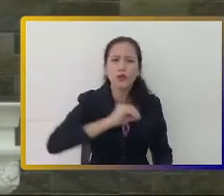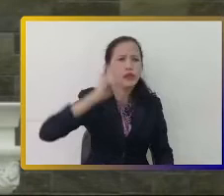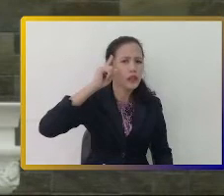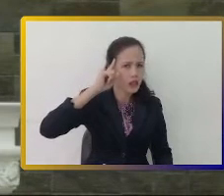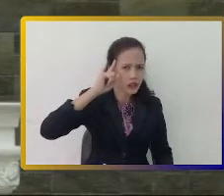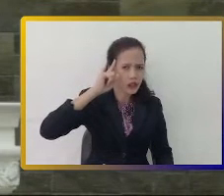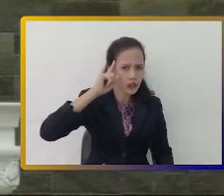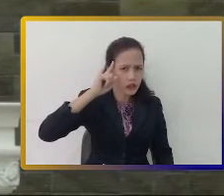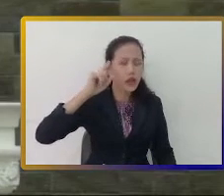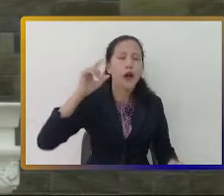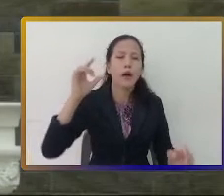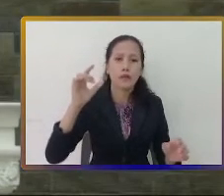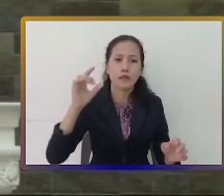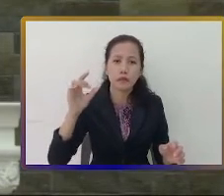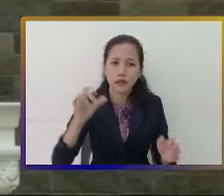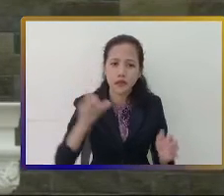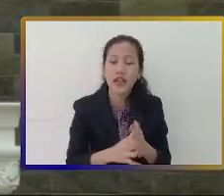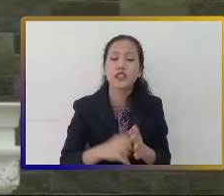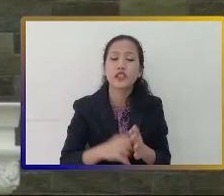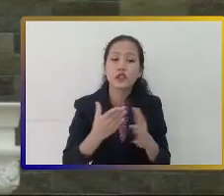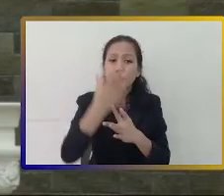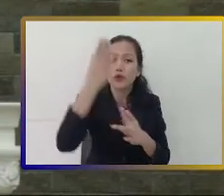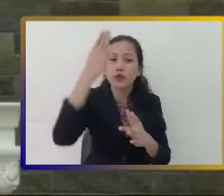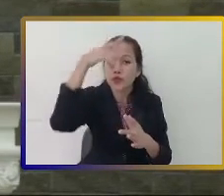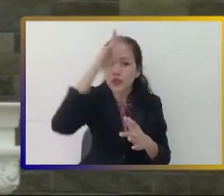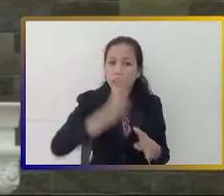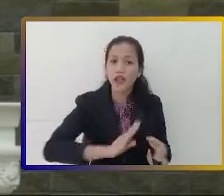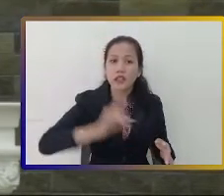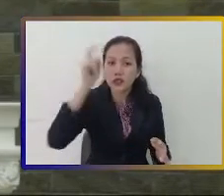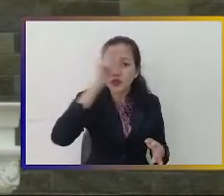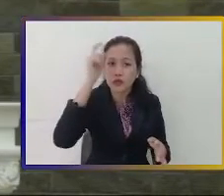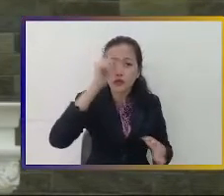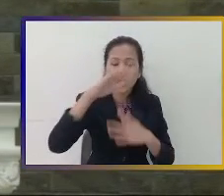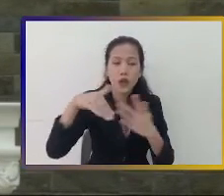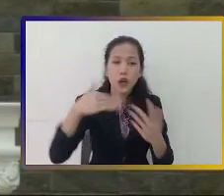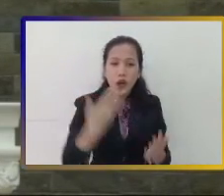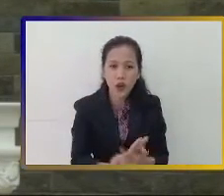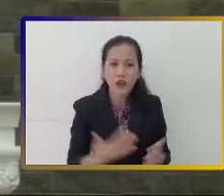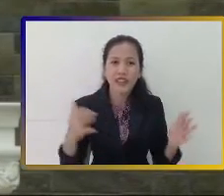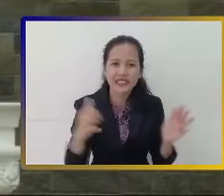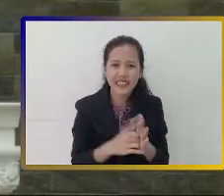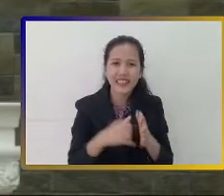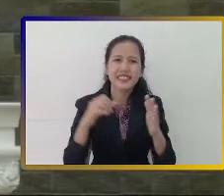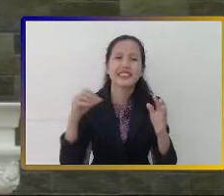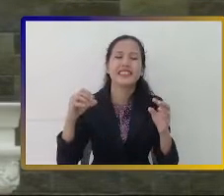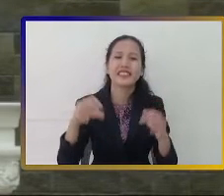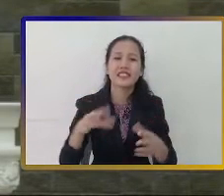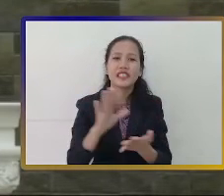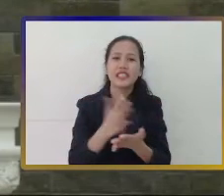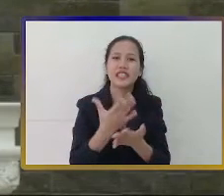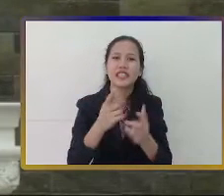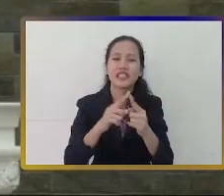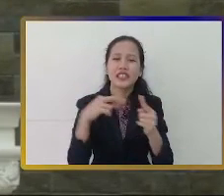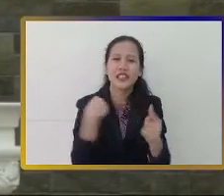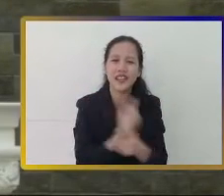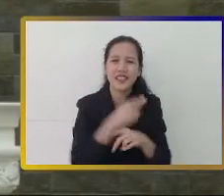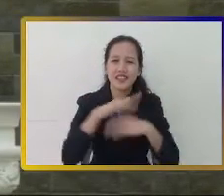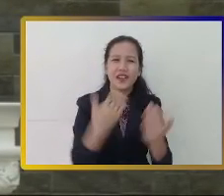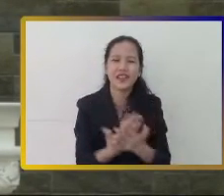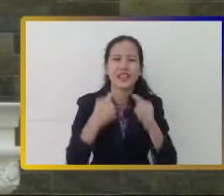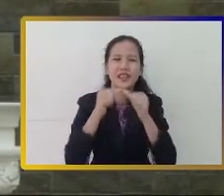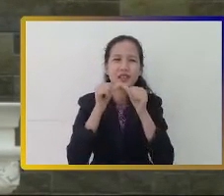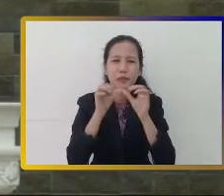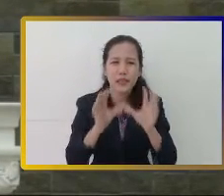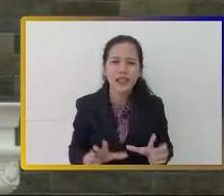also his wisdom, but lahat ng binibigay po sa atin, everything that he's feeding us, galing po yan sa salita ng Diyos. And may I